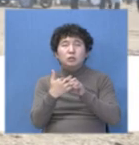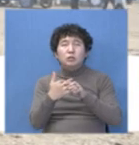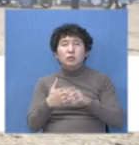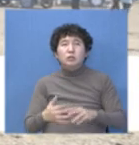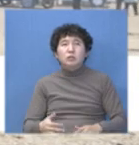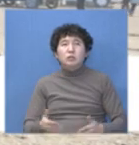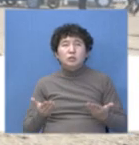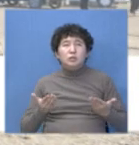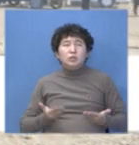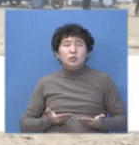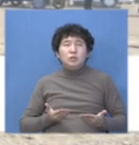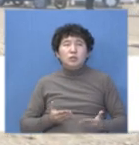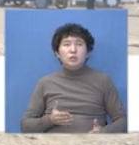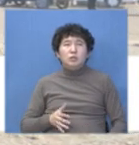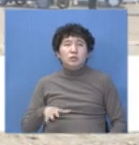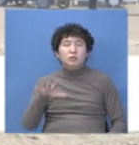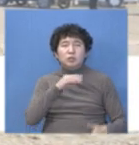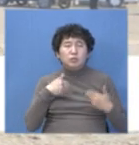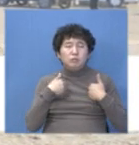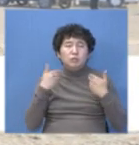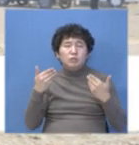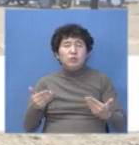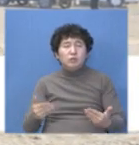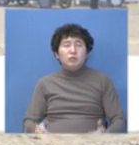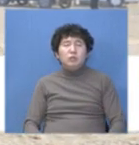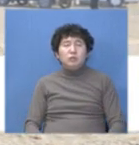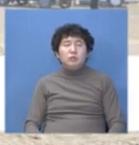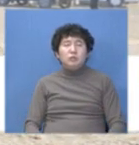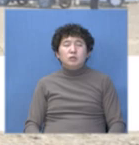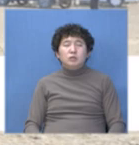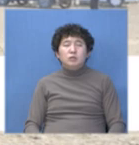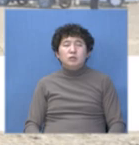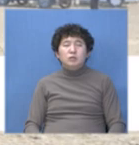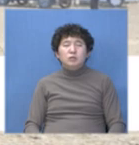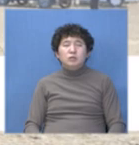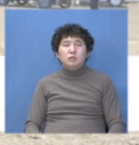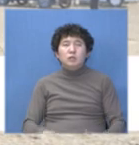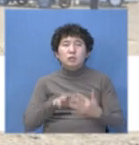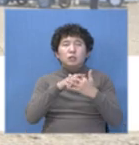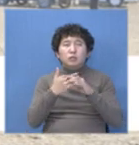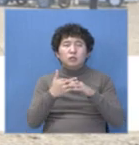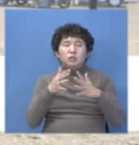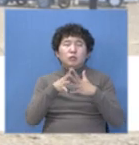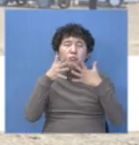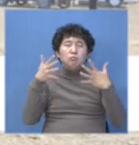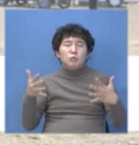Бұл ауылдың тұрғындары мерейтойларымен құттықтаймын. Өркендей берсін, өсе берсін, өне берсін.